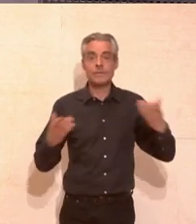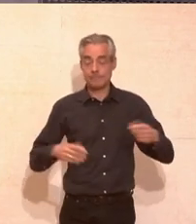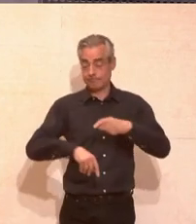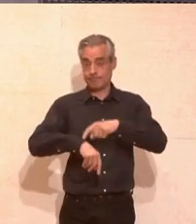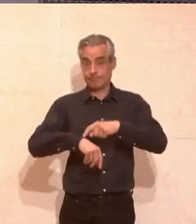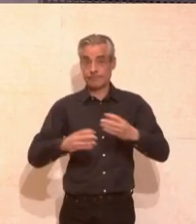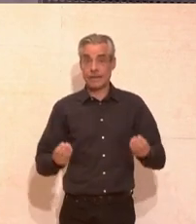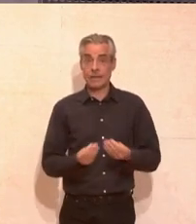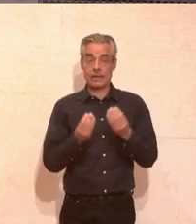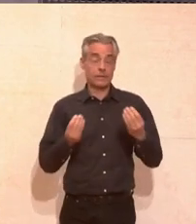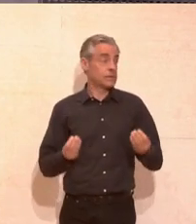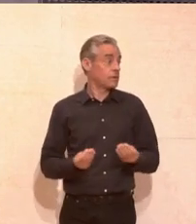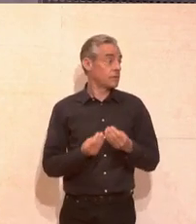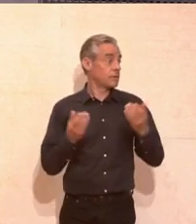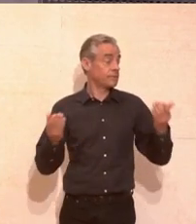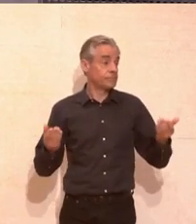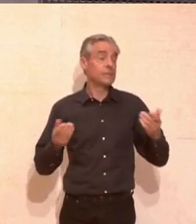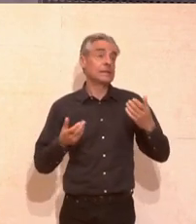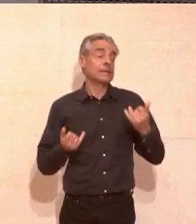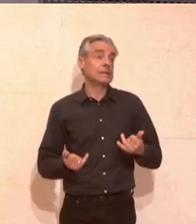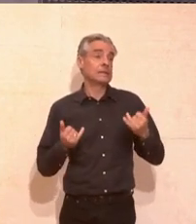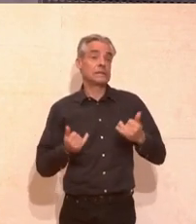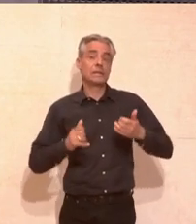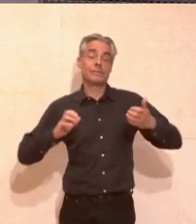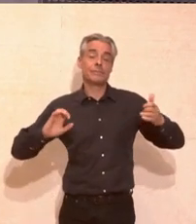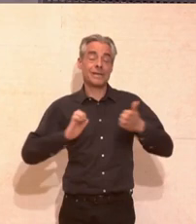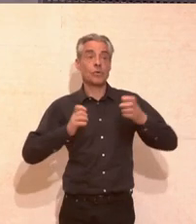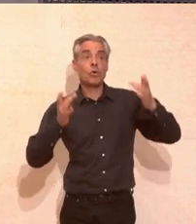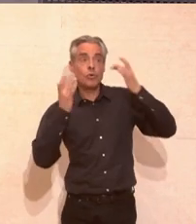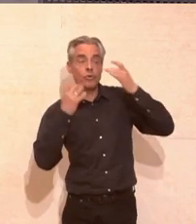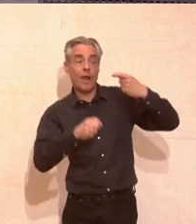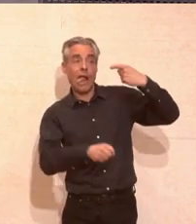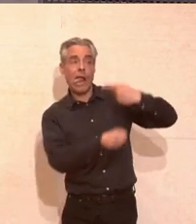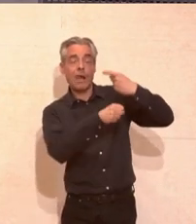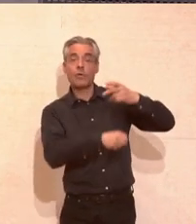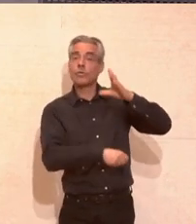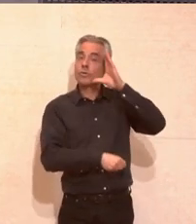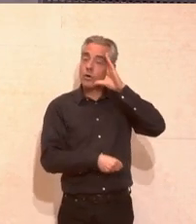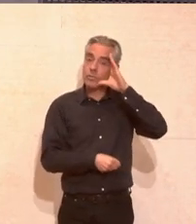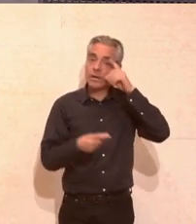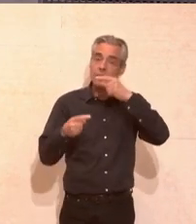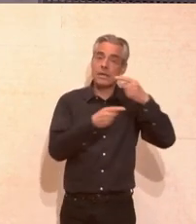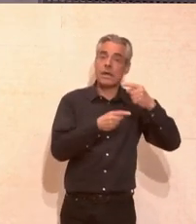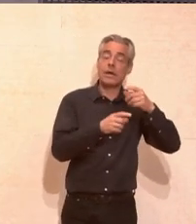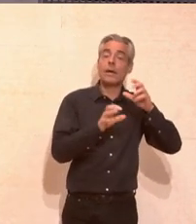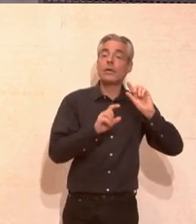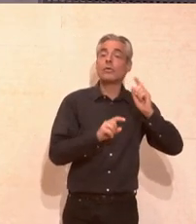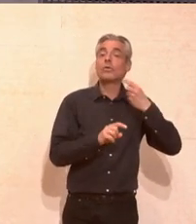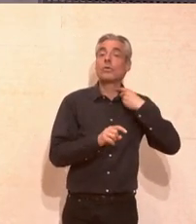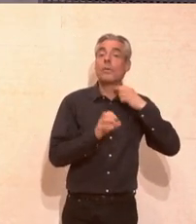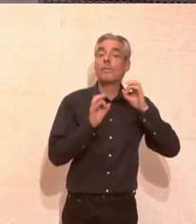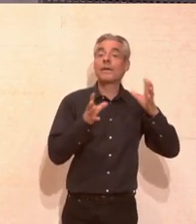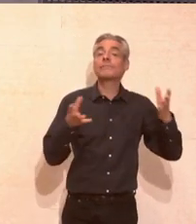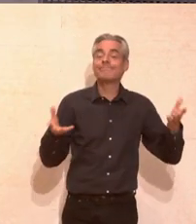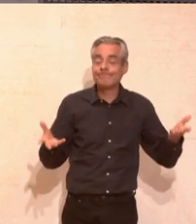a une pression culturelle qui reste en France et qui laisse penser que dormir, c'est une perte de temps. Et donc on a encore